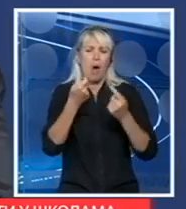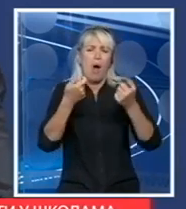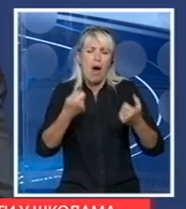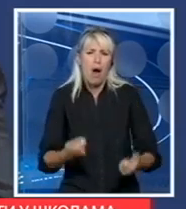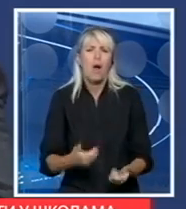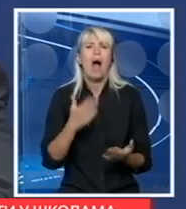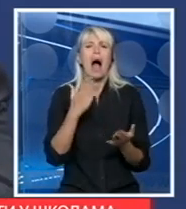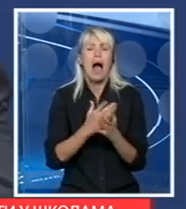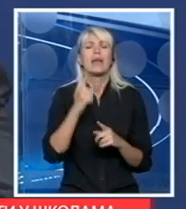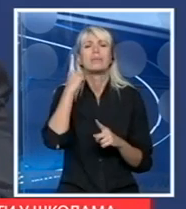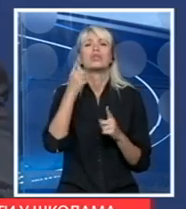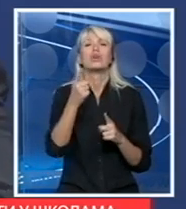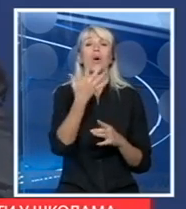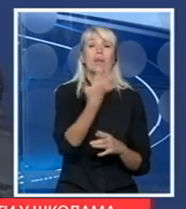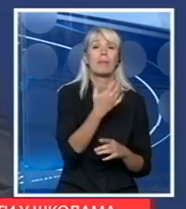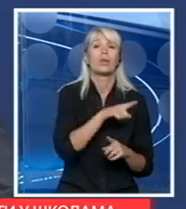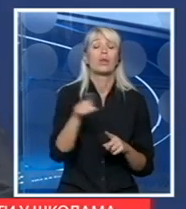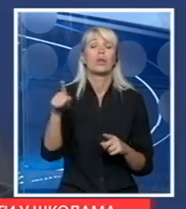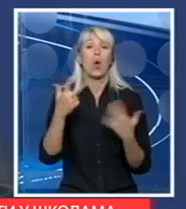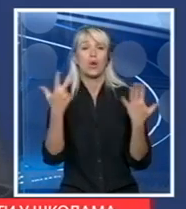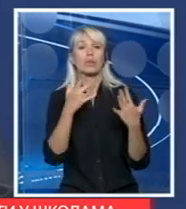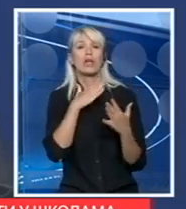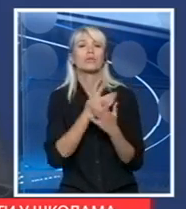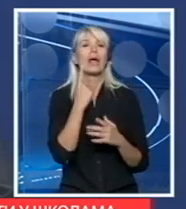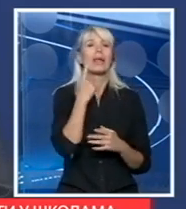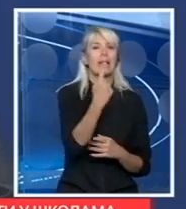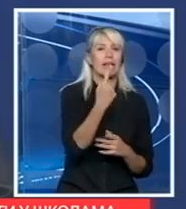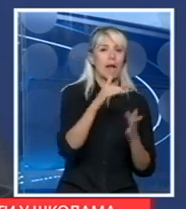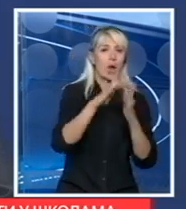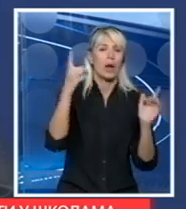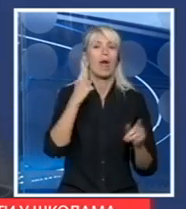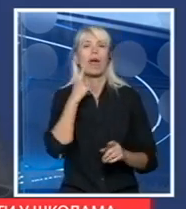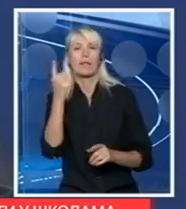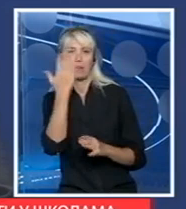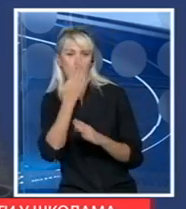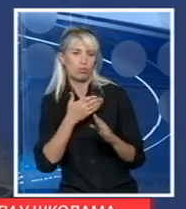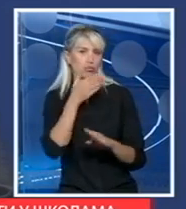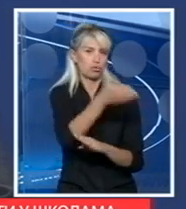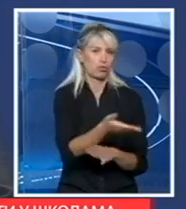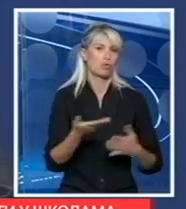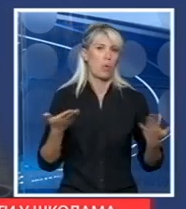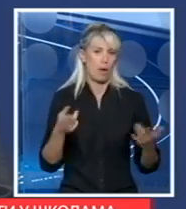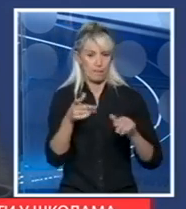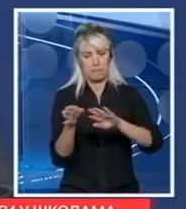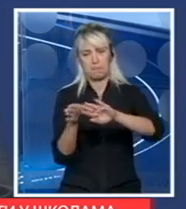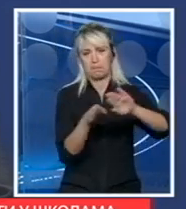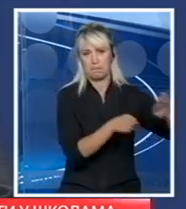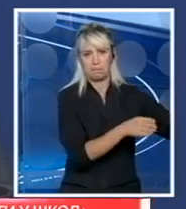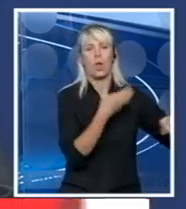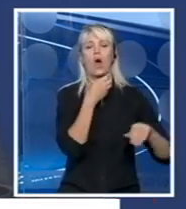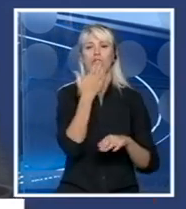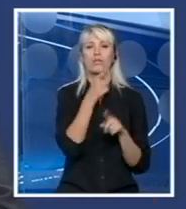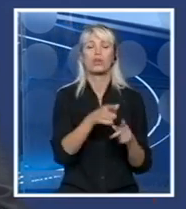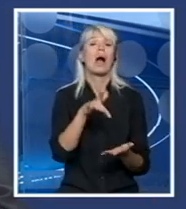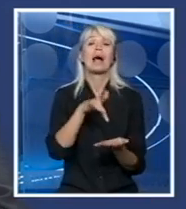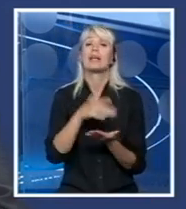jedan online, drugi dan je uživo. Srednja škola, znači, takođe može da uradi nekoliko modela, ali osnovni model